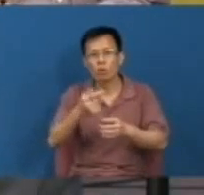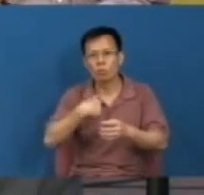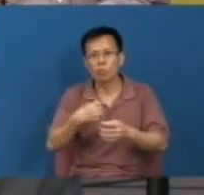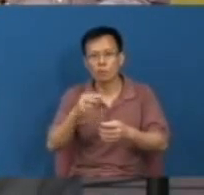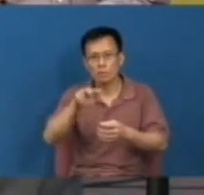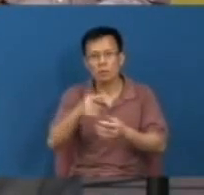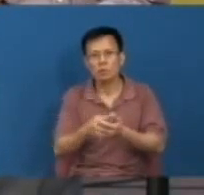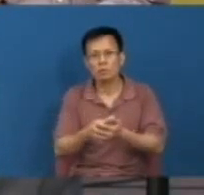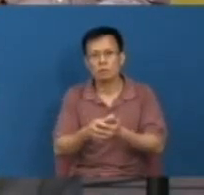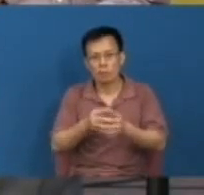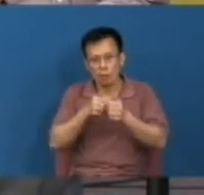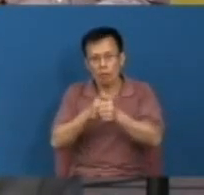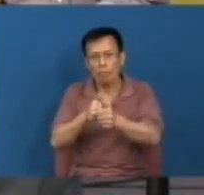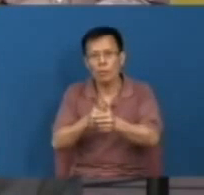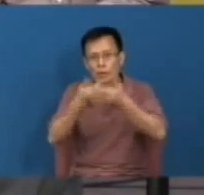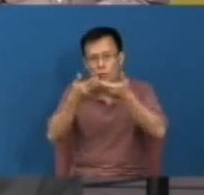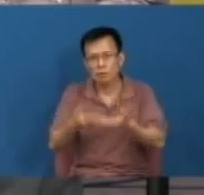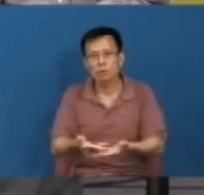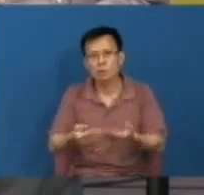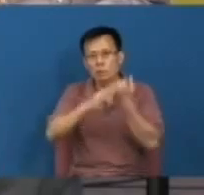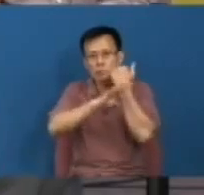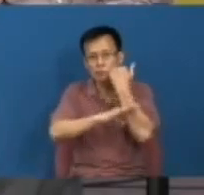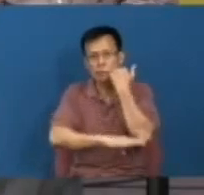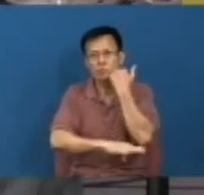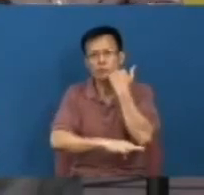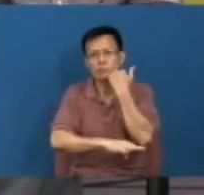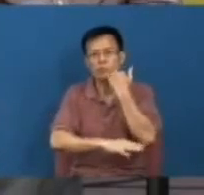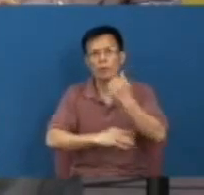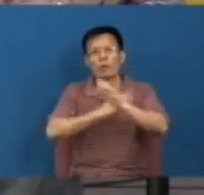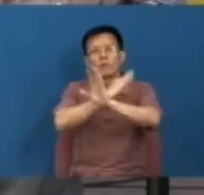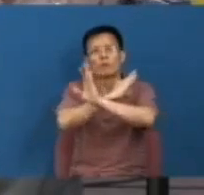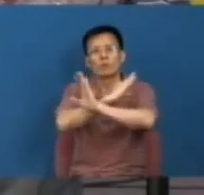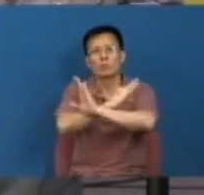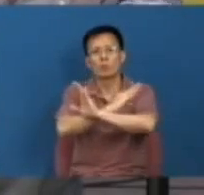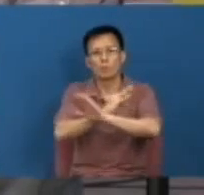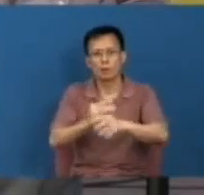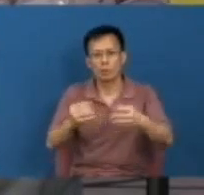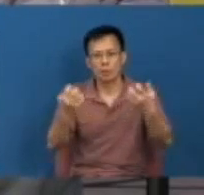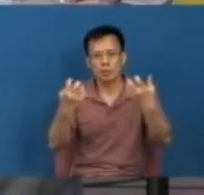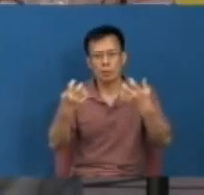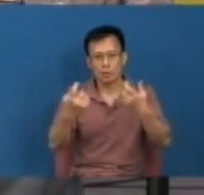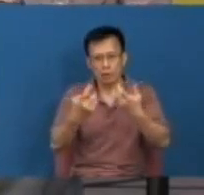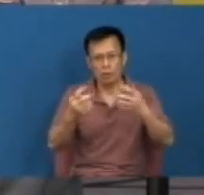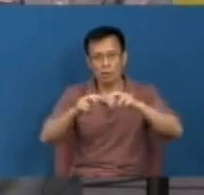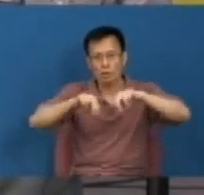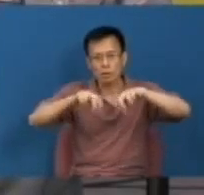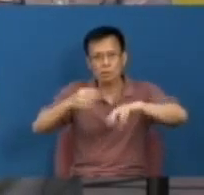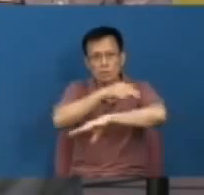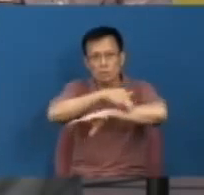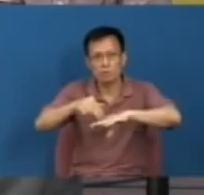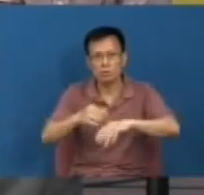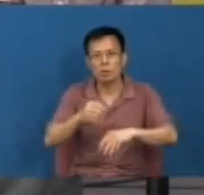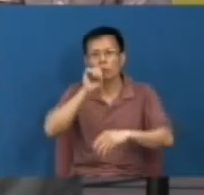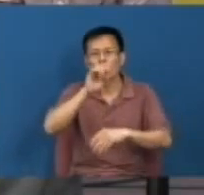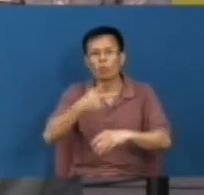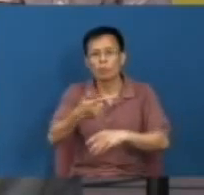啦，佢話根據現行嘅機制同埋法例咧，係唔會俾個測量報告業主嘅喎，係唔俾得嘅喎。咁我話 OK 冇問題，